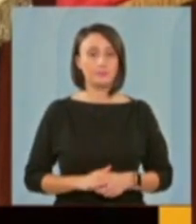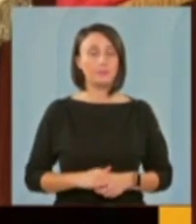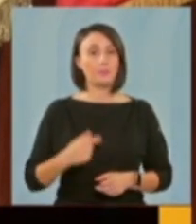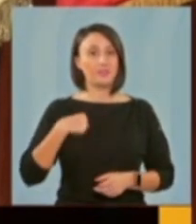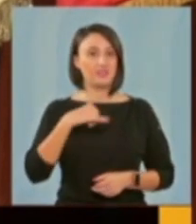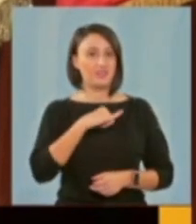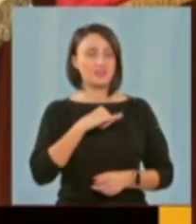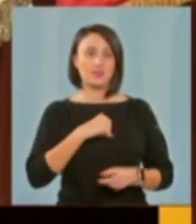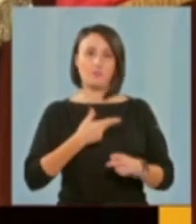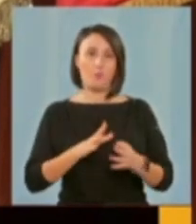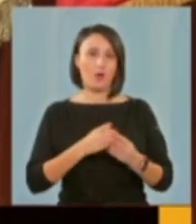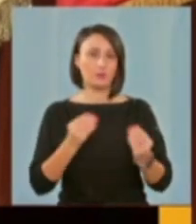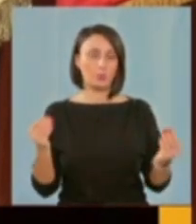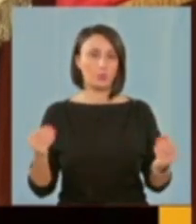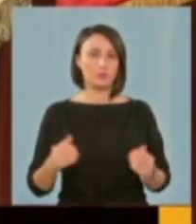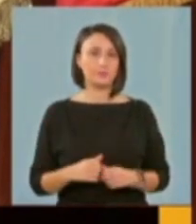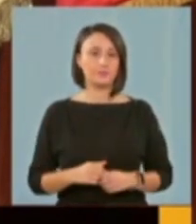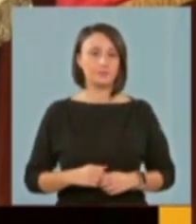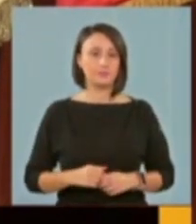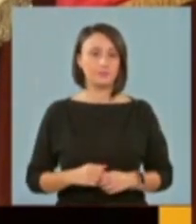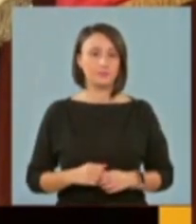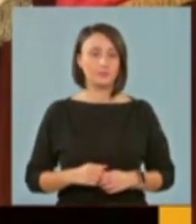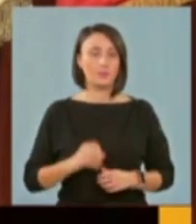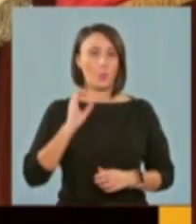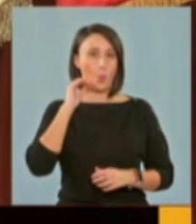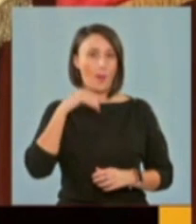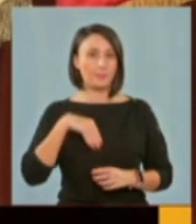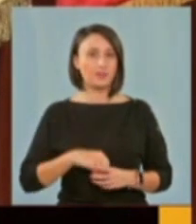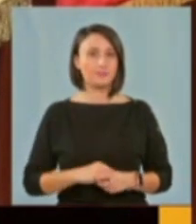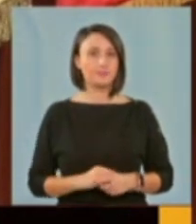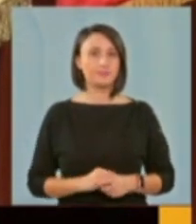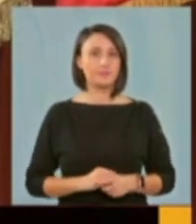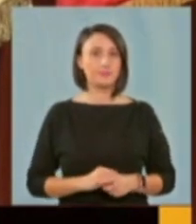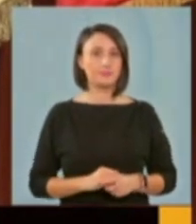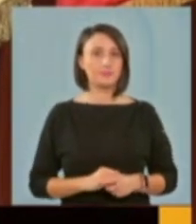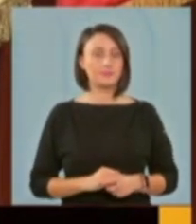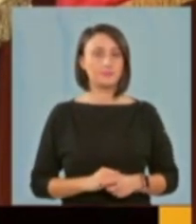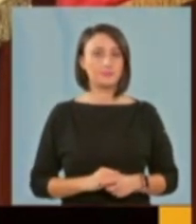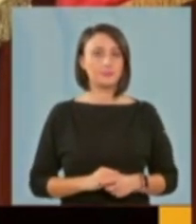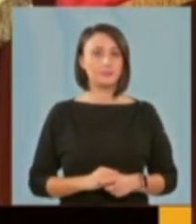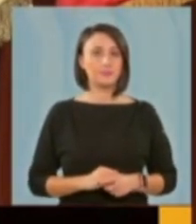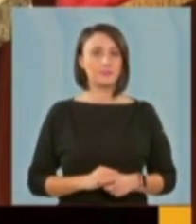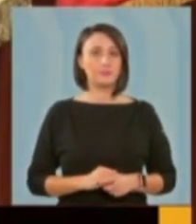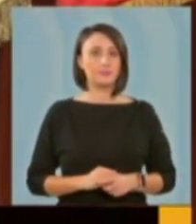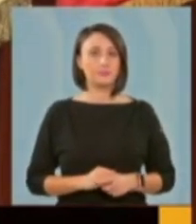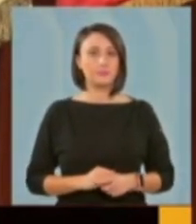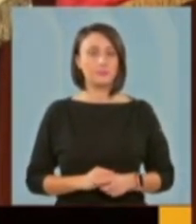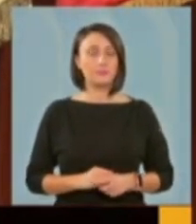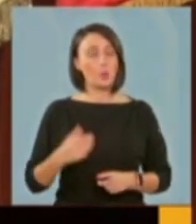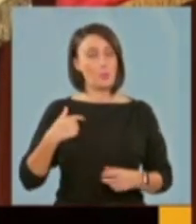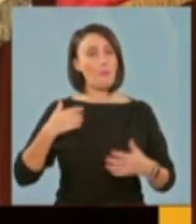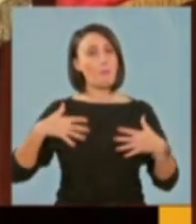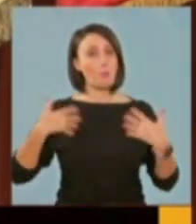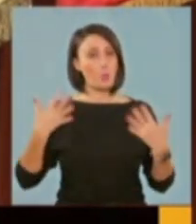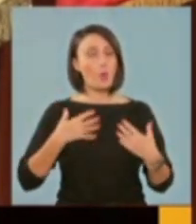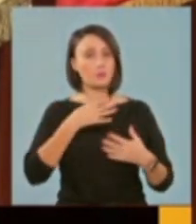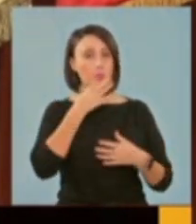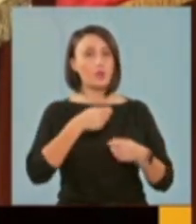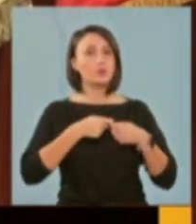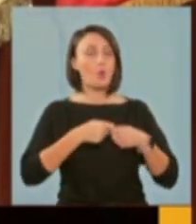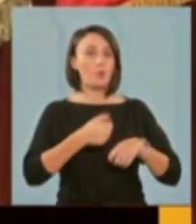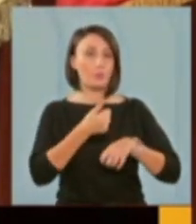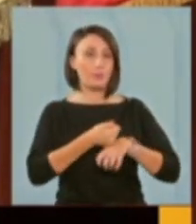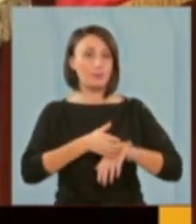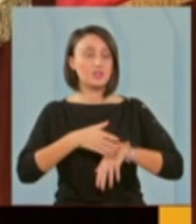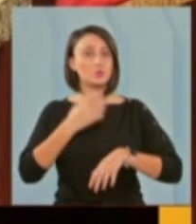interesează foarte mult oamenii. Așa cum spunea și m-am bucurat foarte mult că spunea și domnul premier,